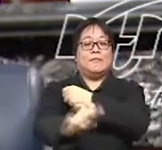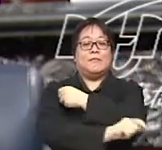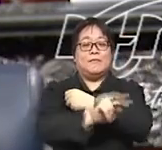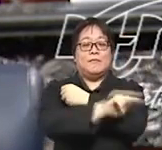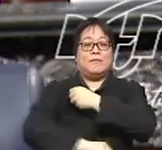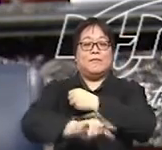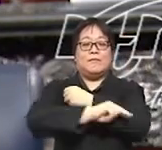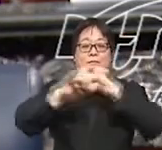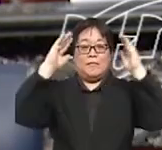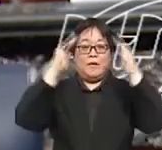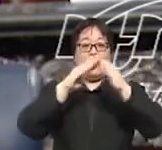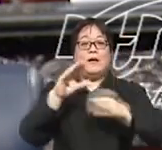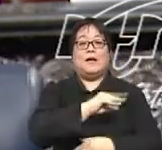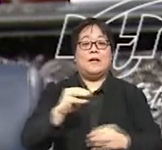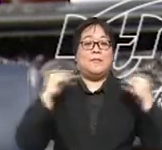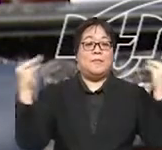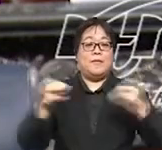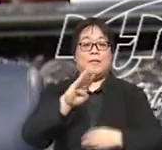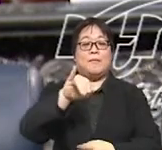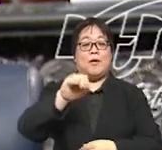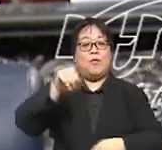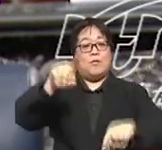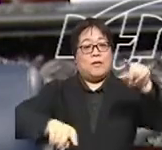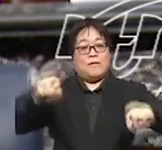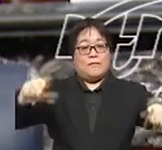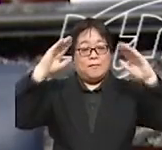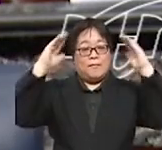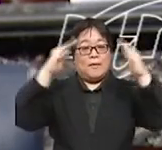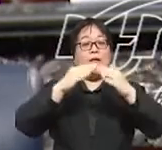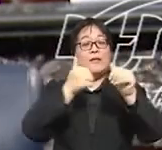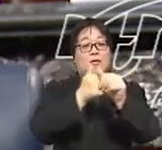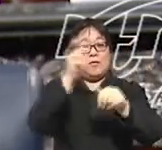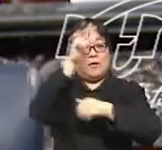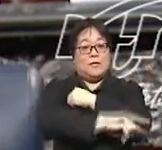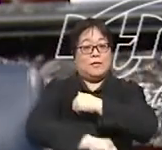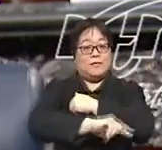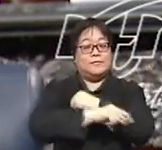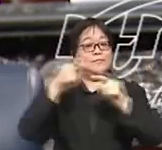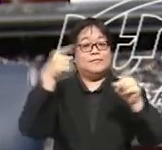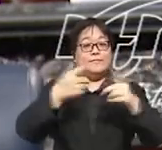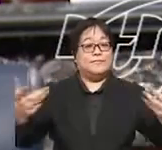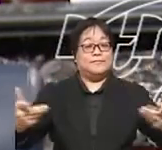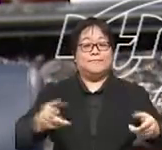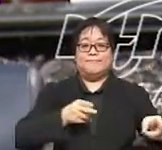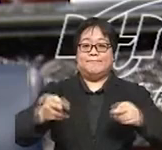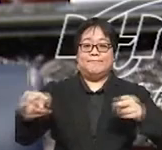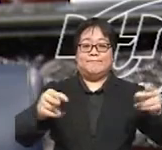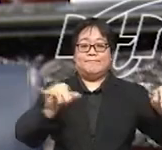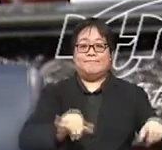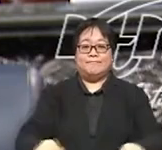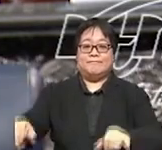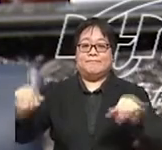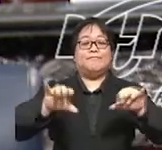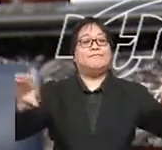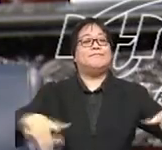Pahang dan majelis biodiversity Pahang dibawah ini mengajak Negeri tujuannya untuk mengurus dan menyelaras